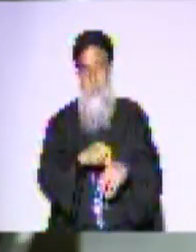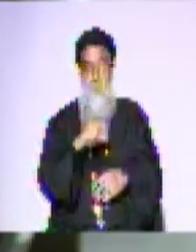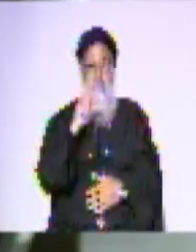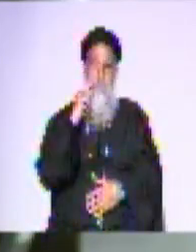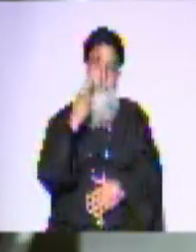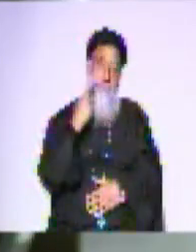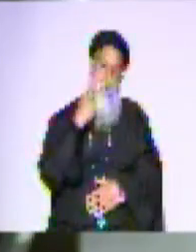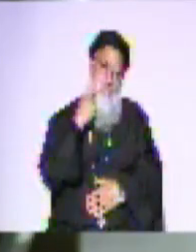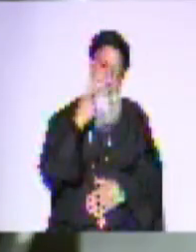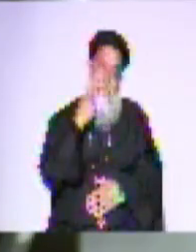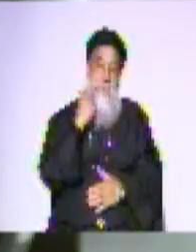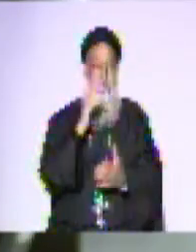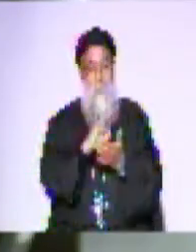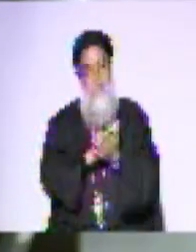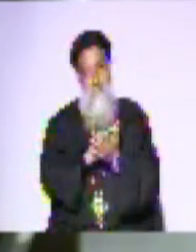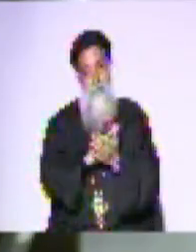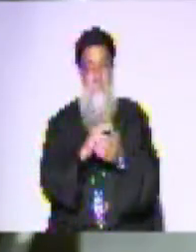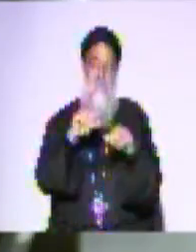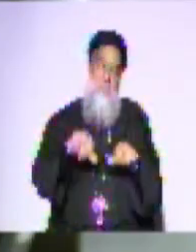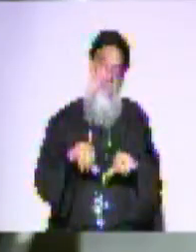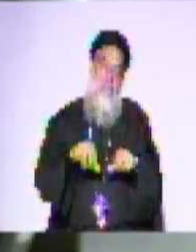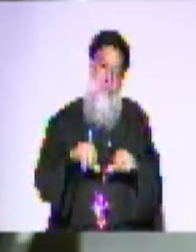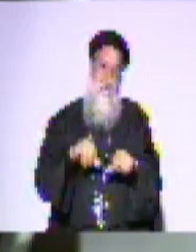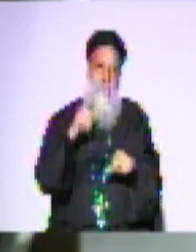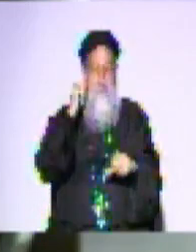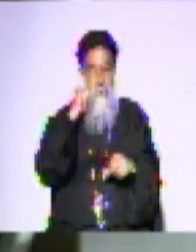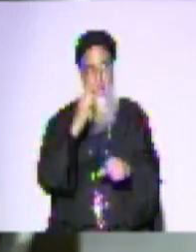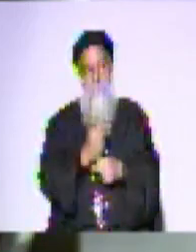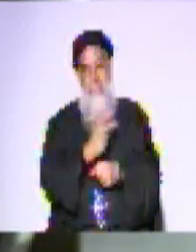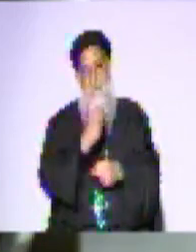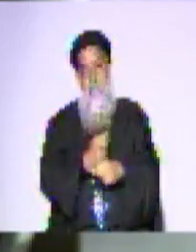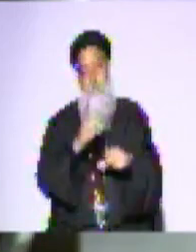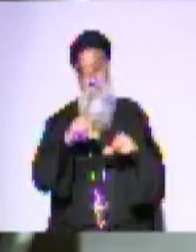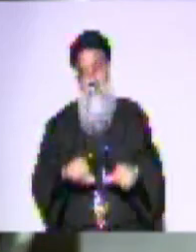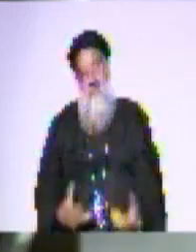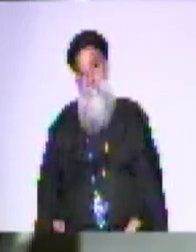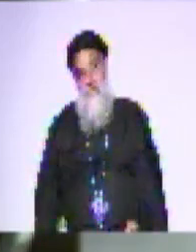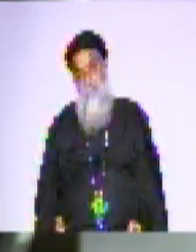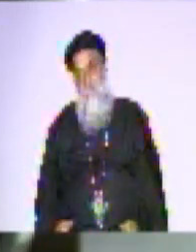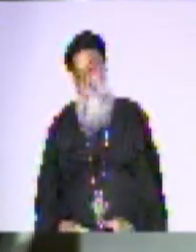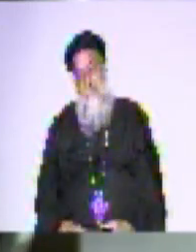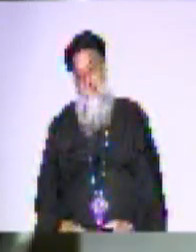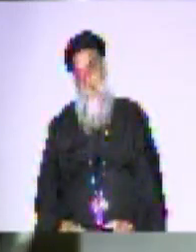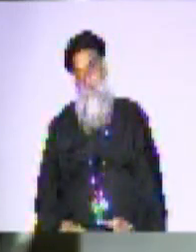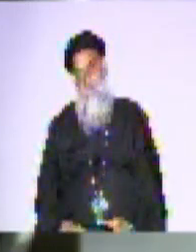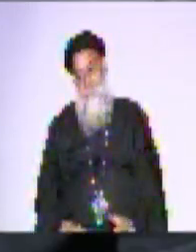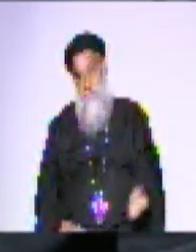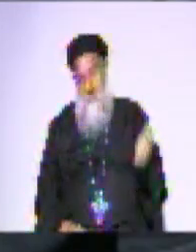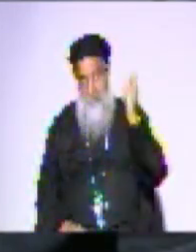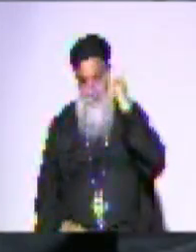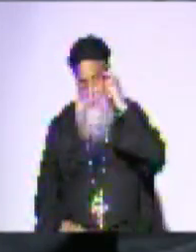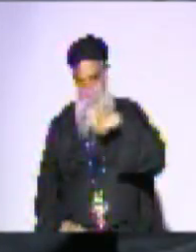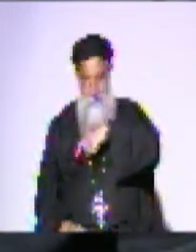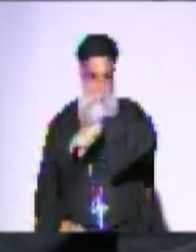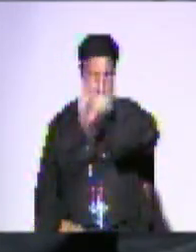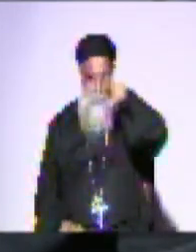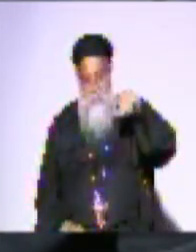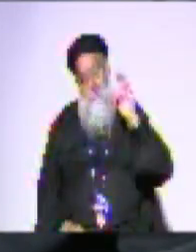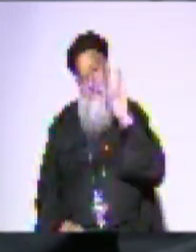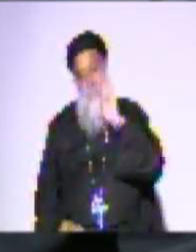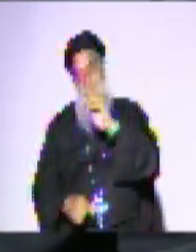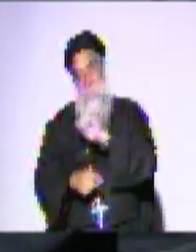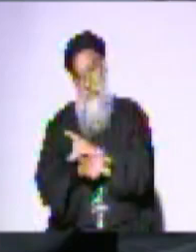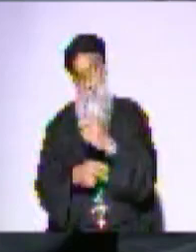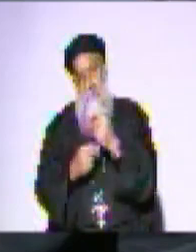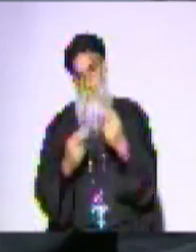بدون استحقاق يكون مجرما في جسد الرب ودمه. واللي يعرف أكتر يطالب بأكثر.